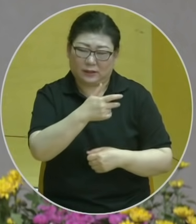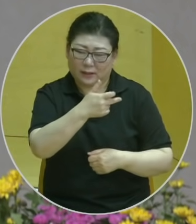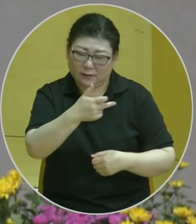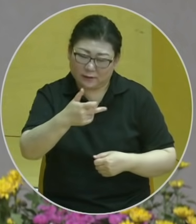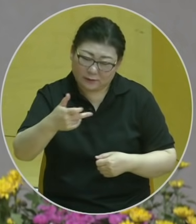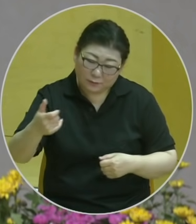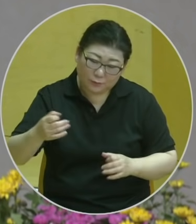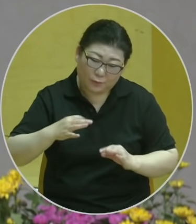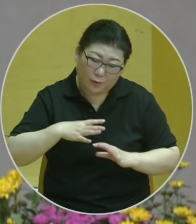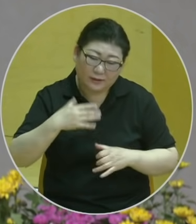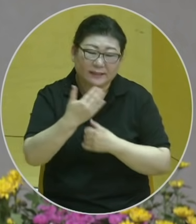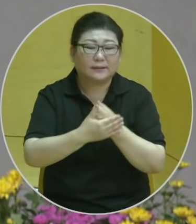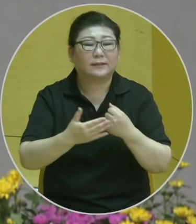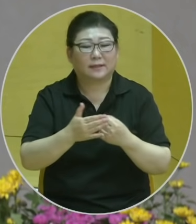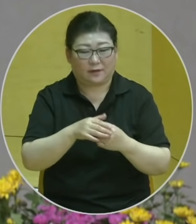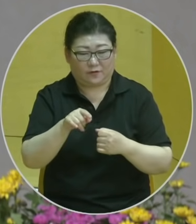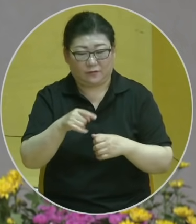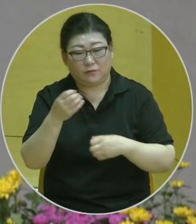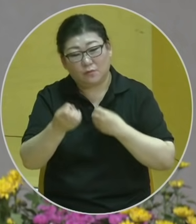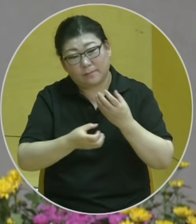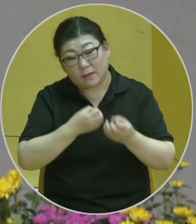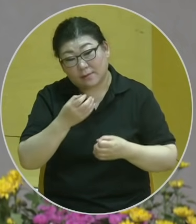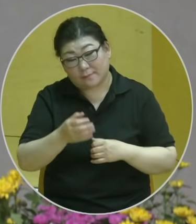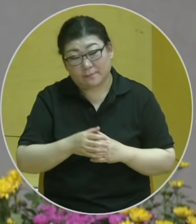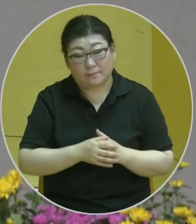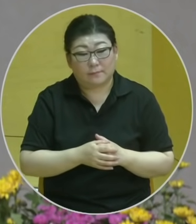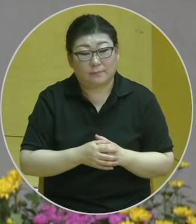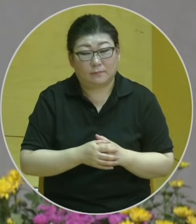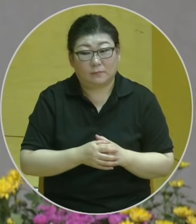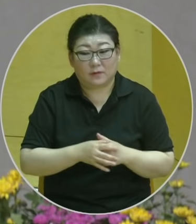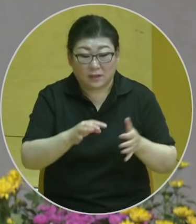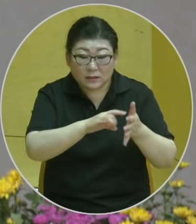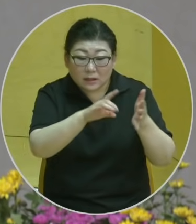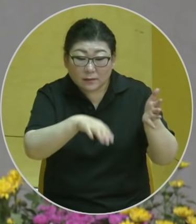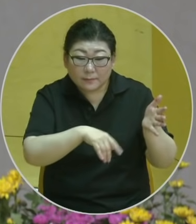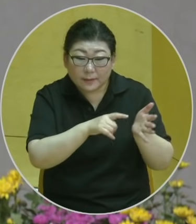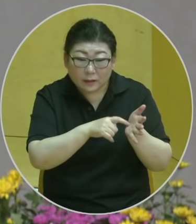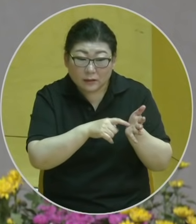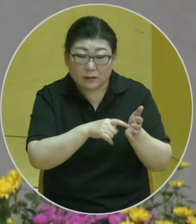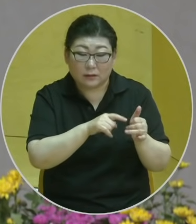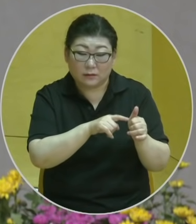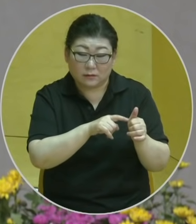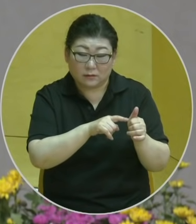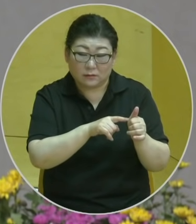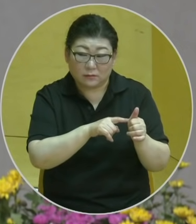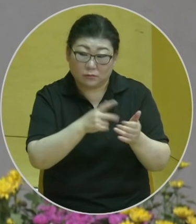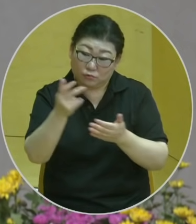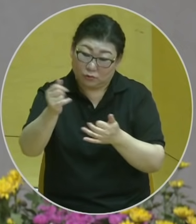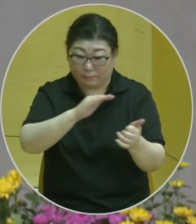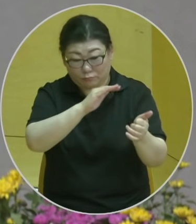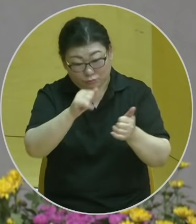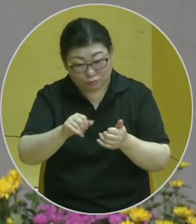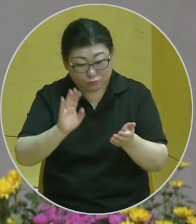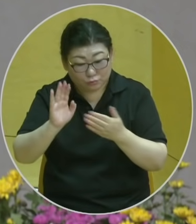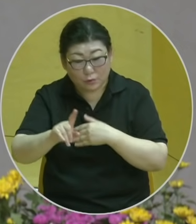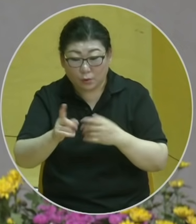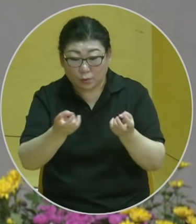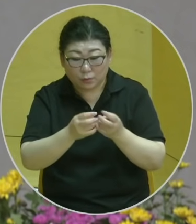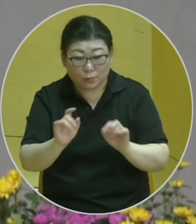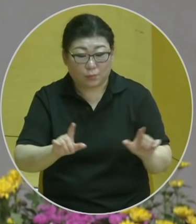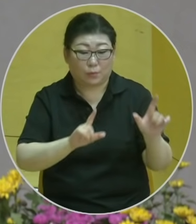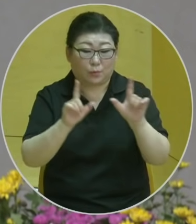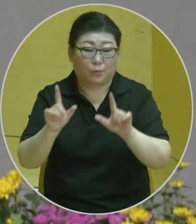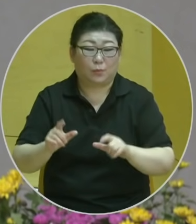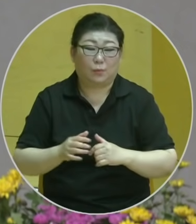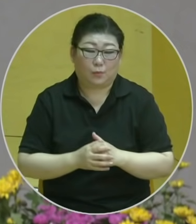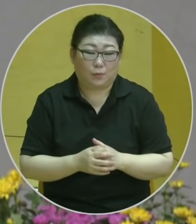것을 우리가 고백하지 않을 수가 없습니다. 그렇다면 세리 마태는 주님께 부름을 받고 그는 어떻게 살았습니까?